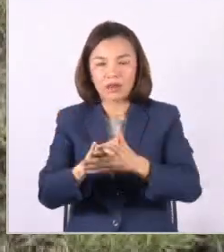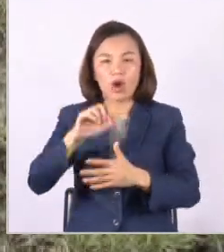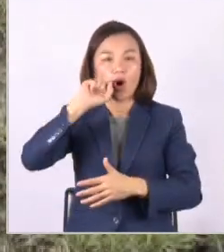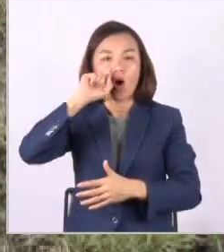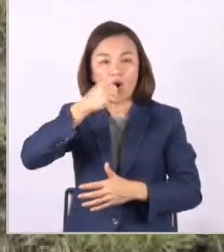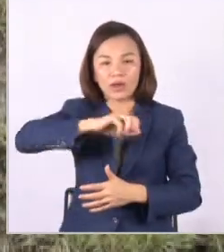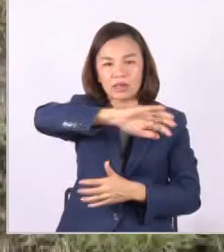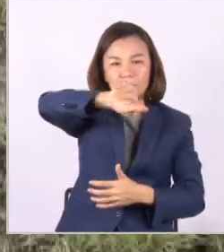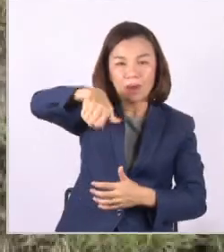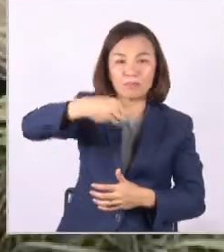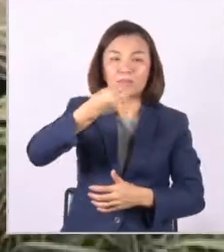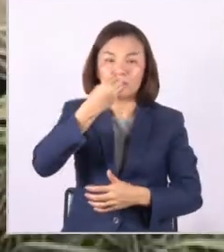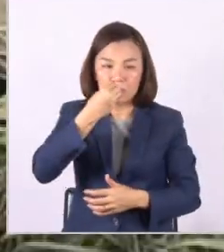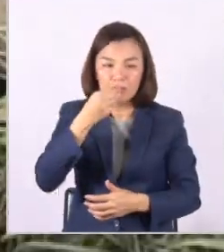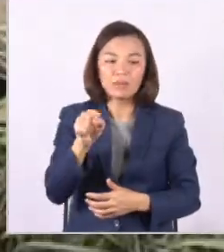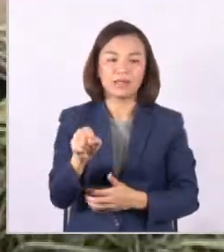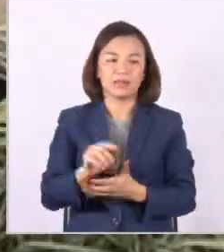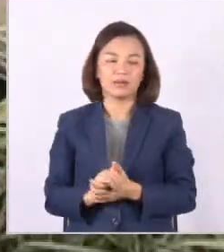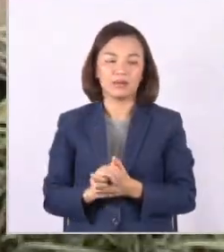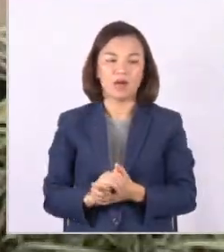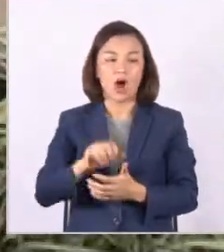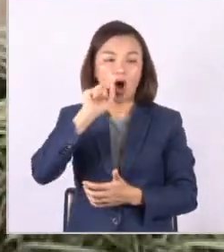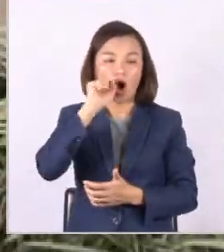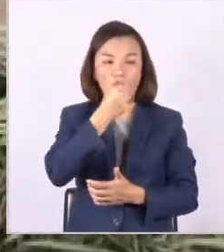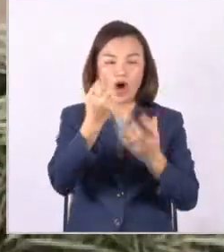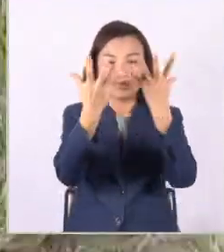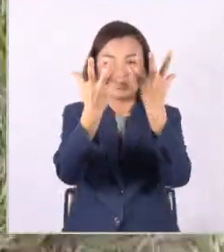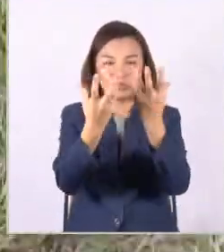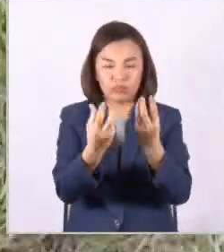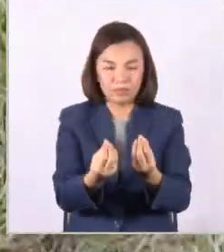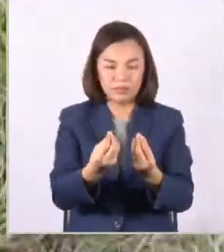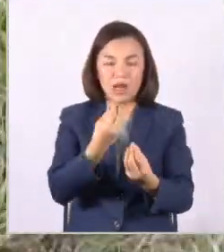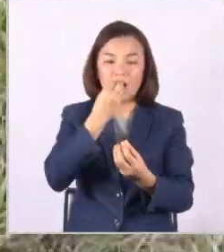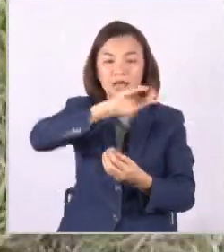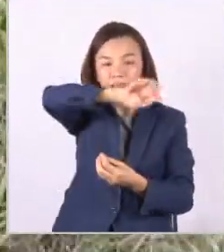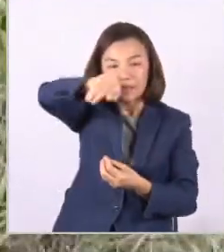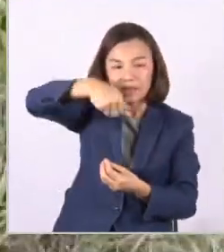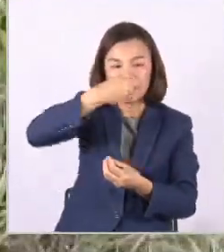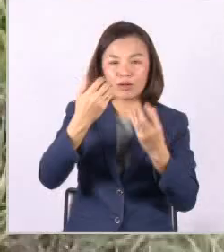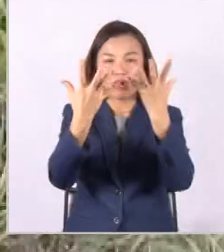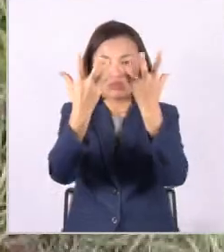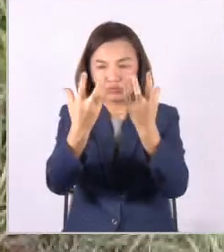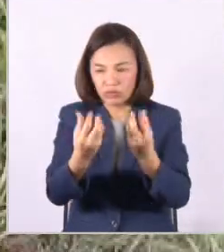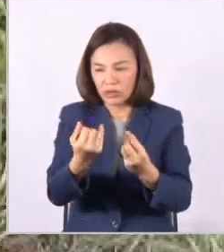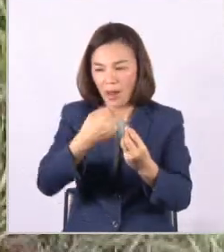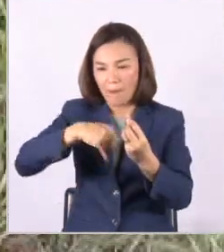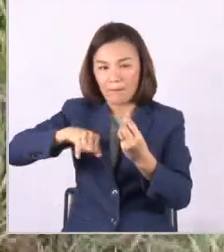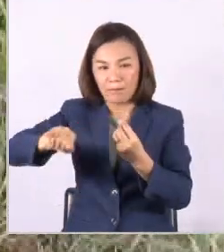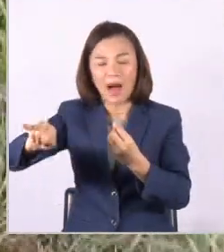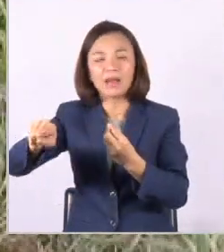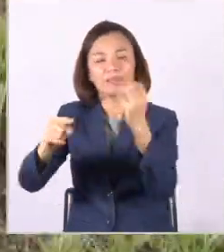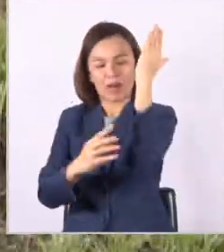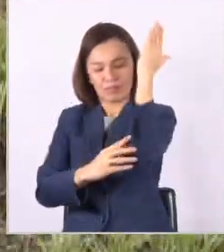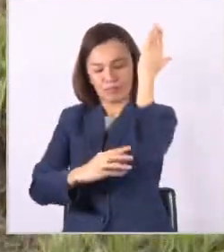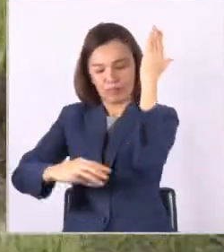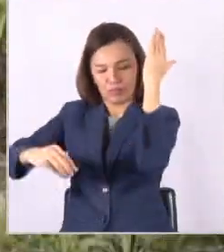หลายว่าอย่างนั้นเออเนี่ยพอไร่อ้อยหมดปั๊บเนี่ยก็ไปไล่มันสำปะหลังกันต่อแล้วก็ไปกินกล้วยของชาวบ้านกินแบบนิ่งๆ